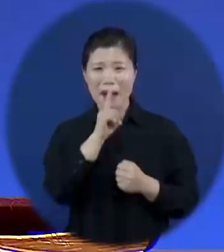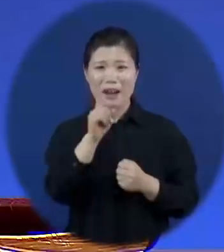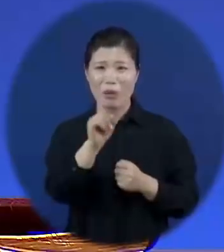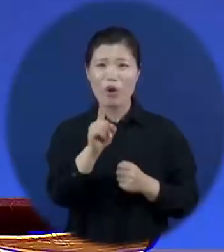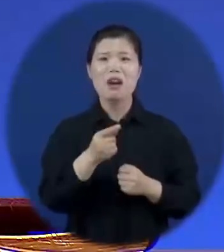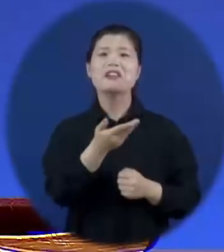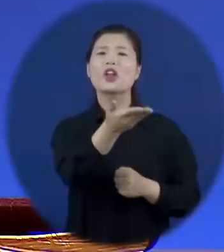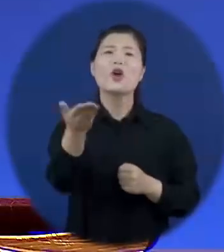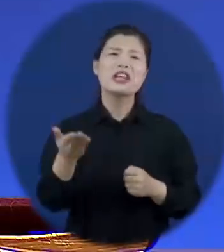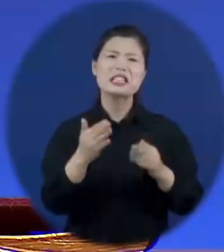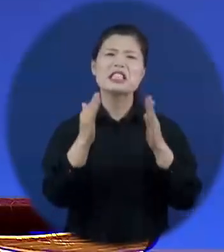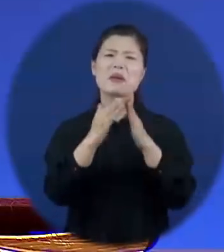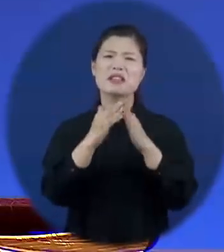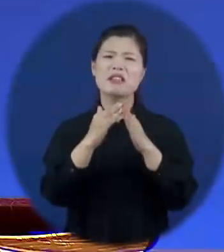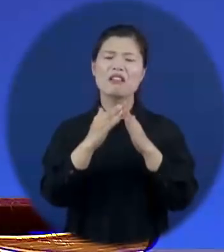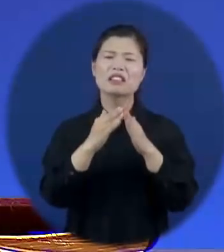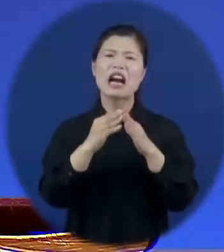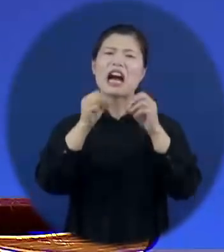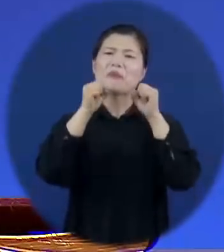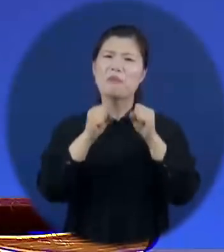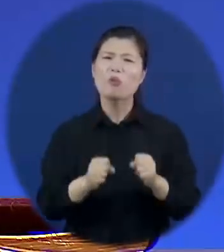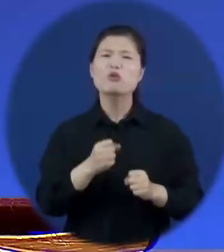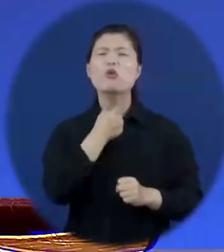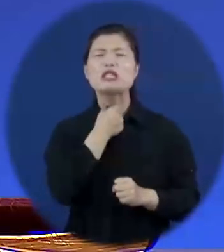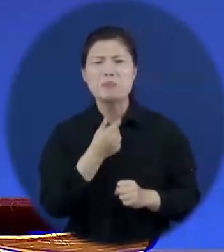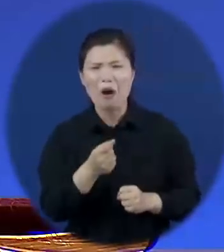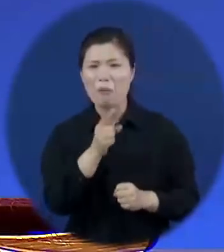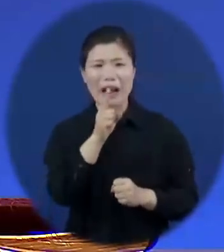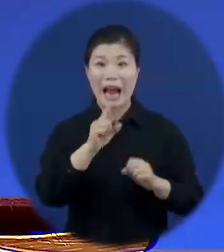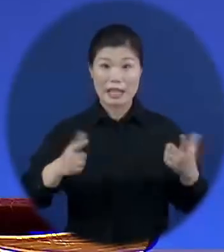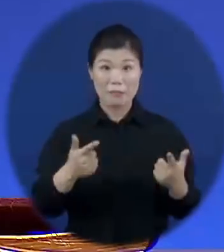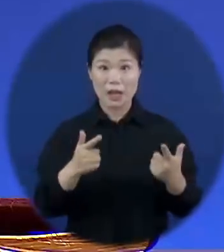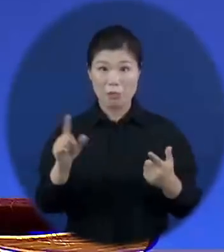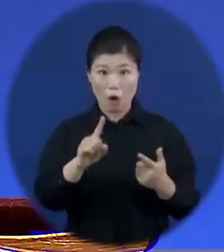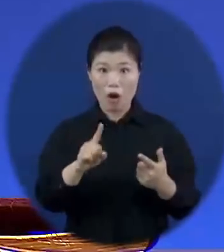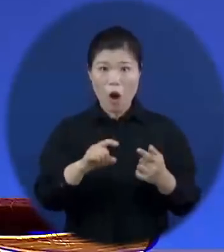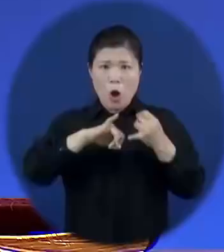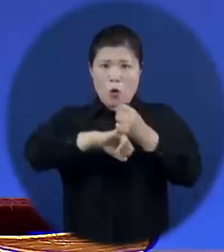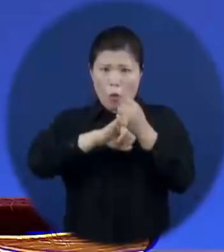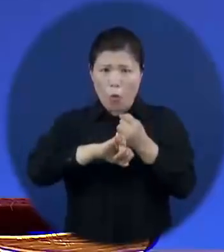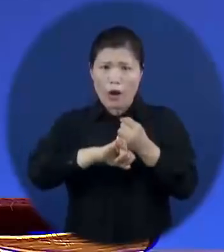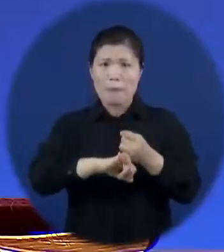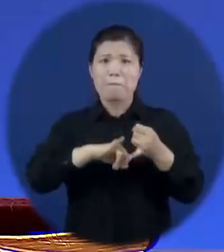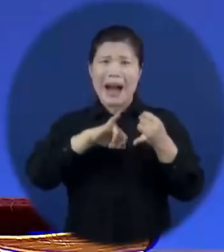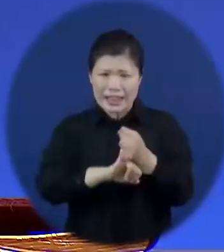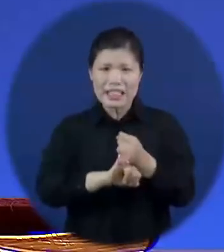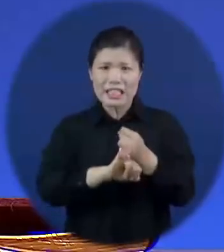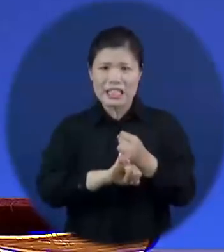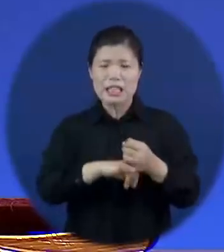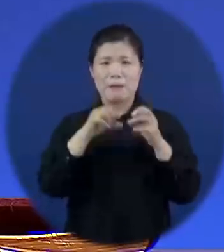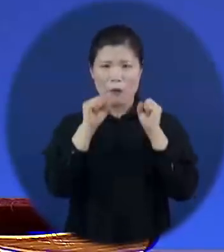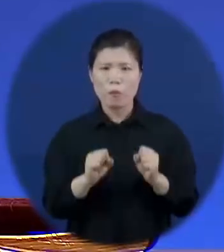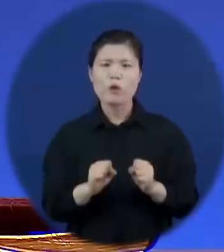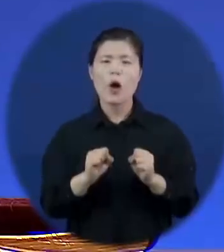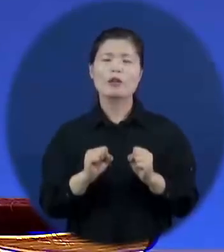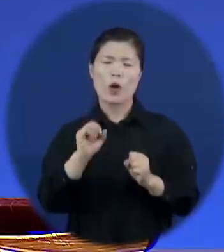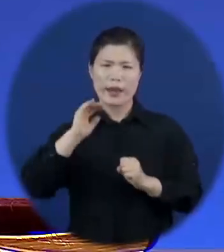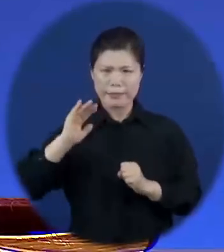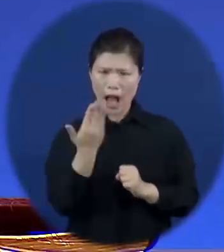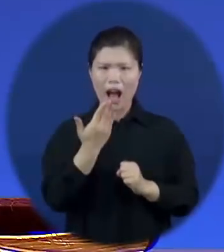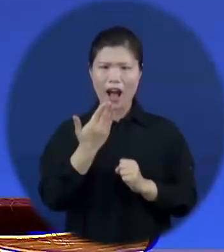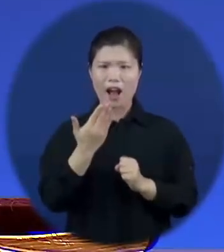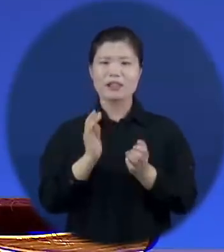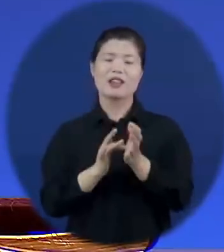stay, 너희 집에서 좀 머무르고 싶다가 아니라 너희 집에 must, 머물러야만